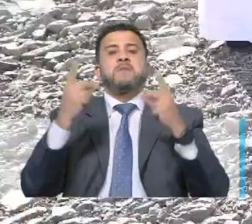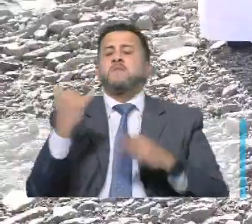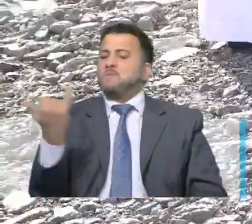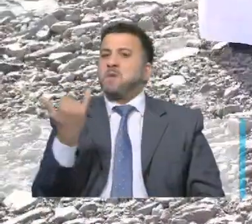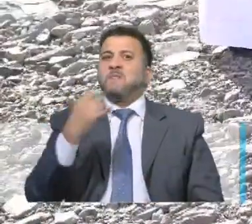الاسره